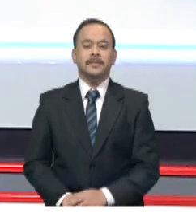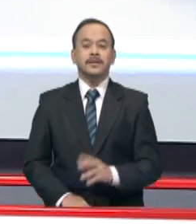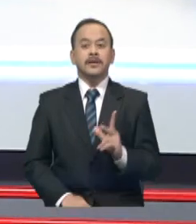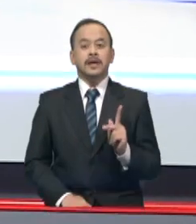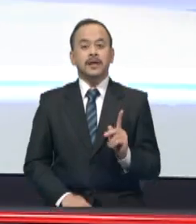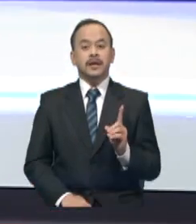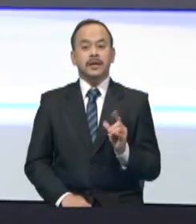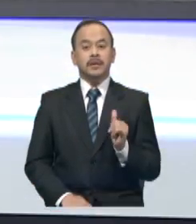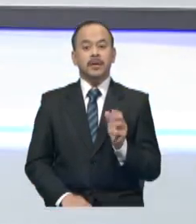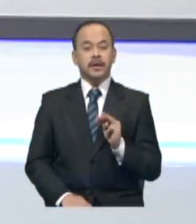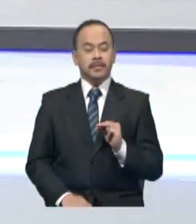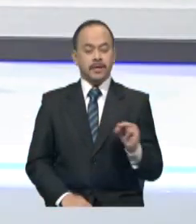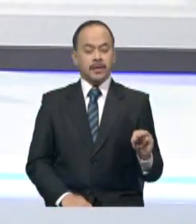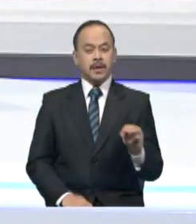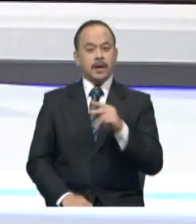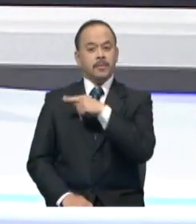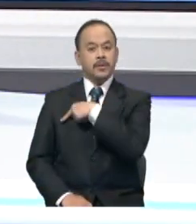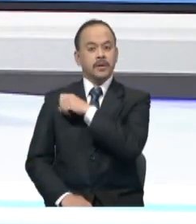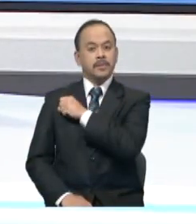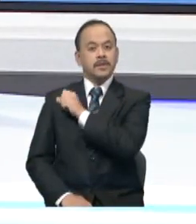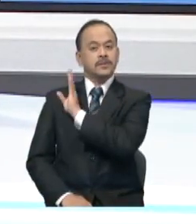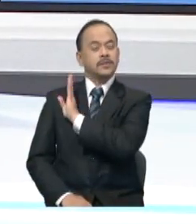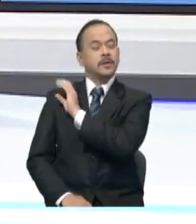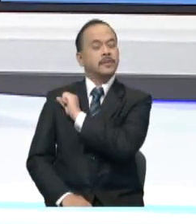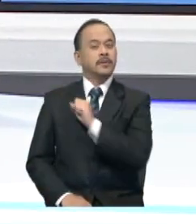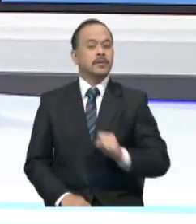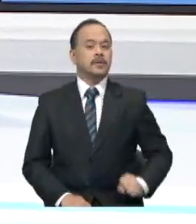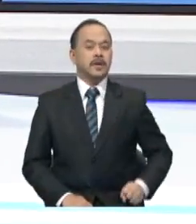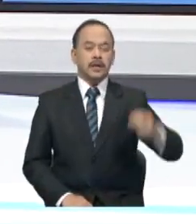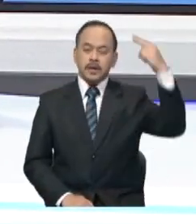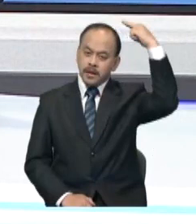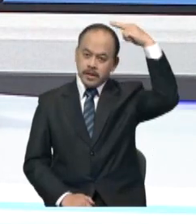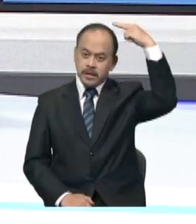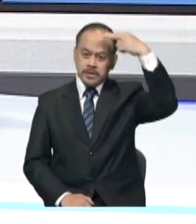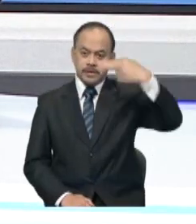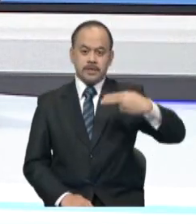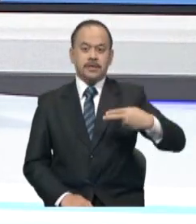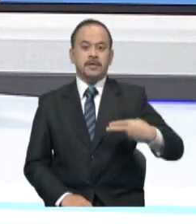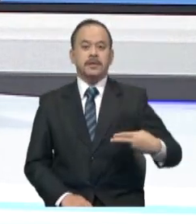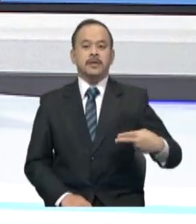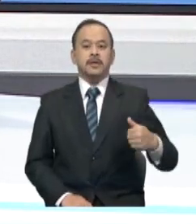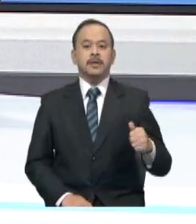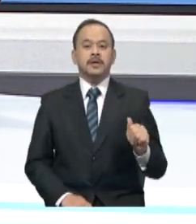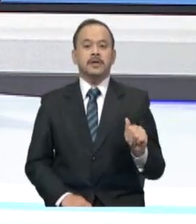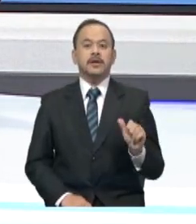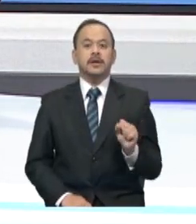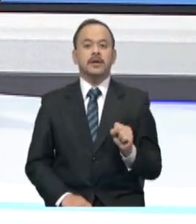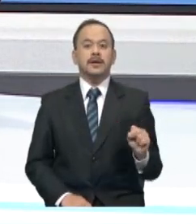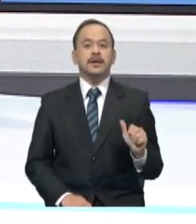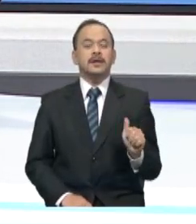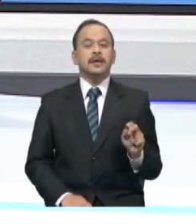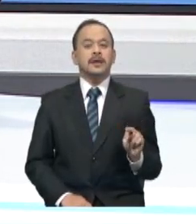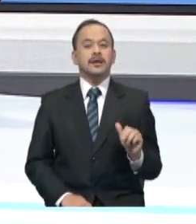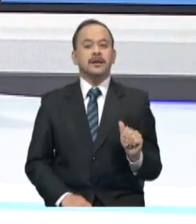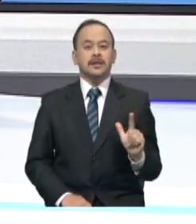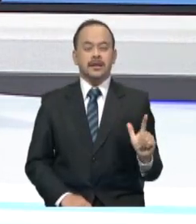Kebawah Duli Yang Maha Mulia Paduka Seri Baginda Sultan Haji Hassanal Bolqiah Muizzah Dewan Daulah, Ibni Almarhum Sultan